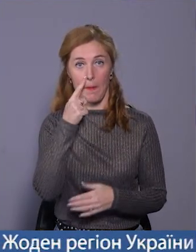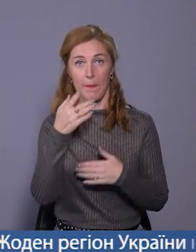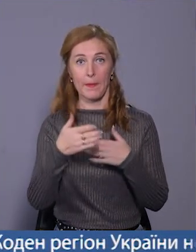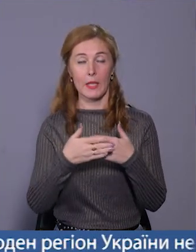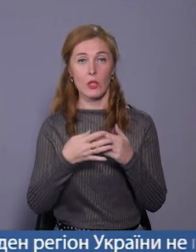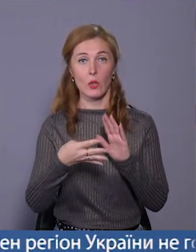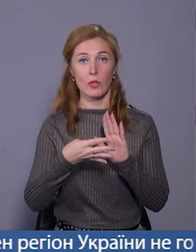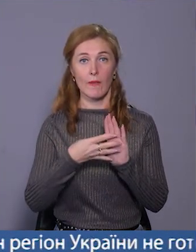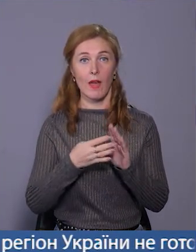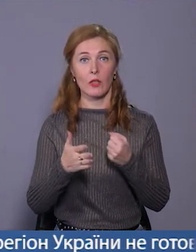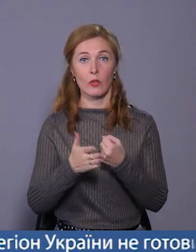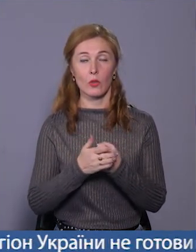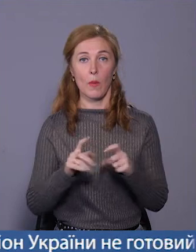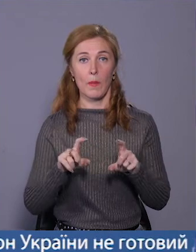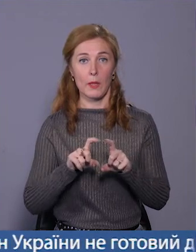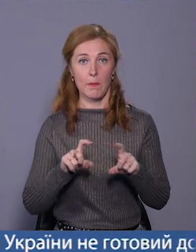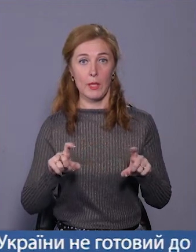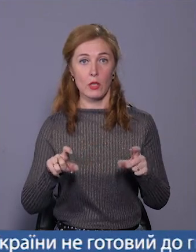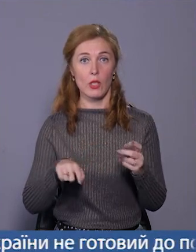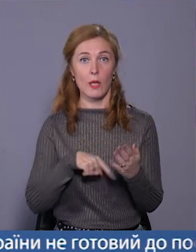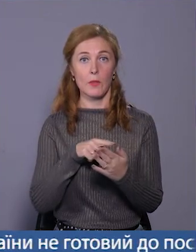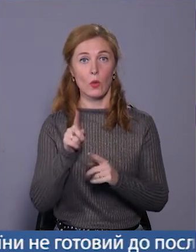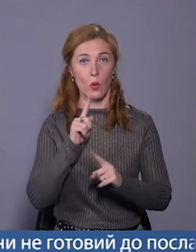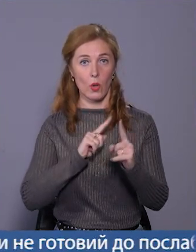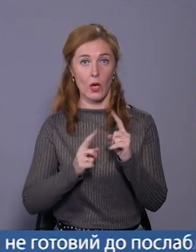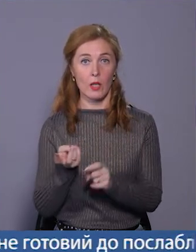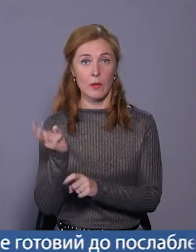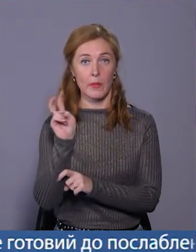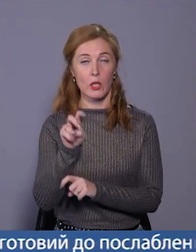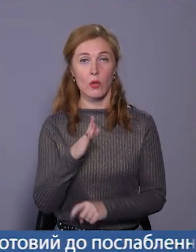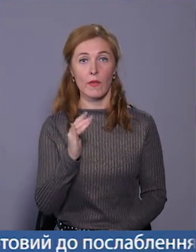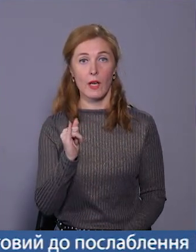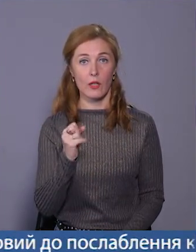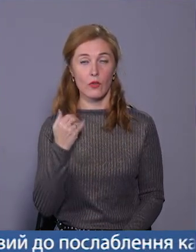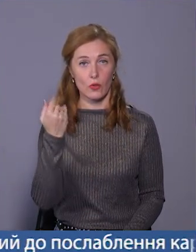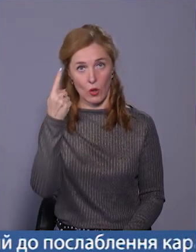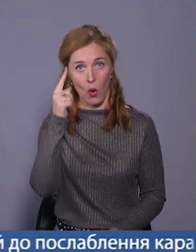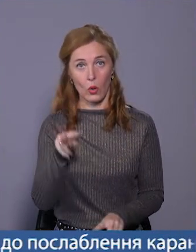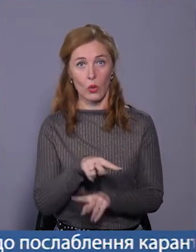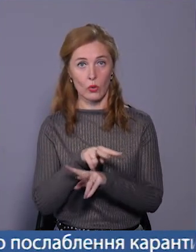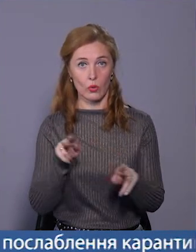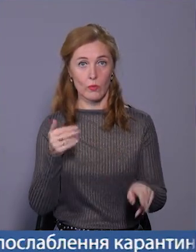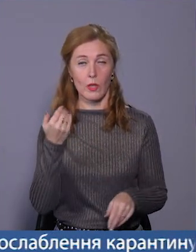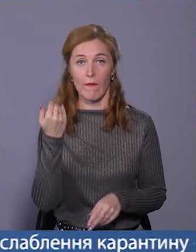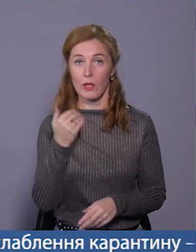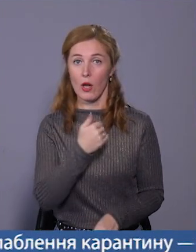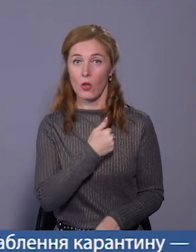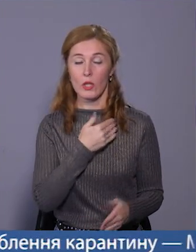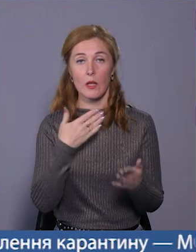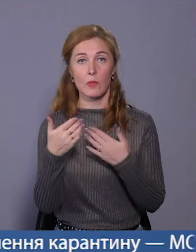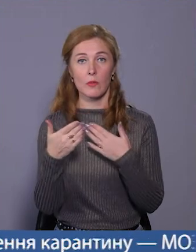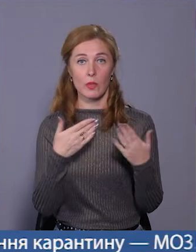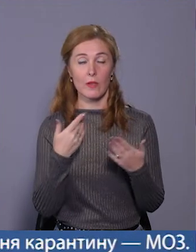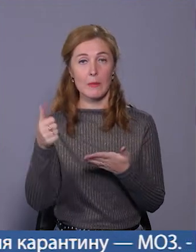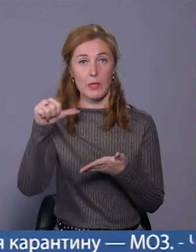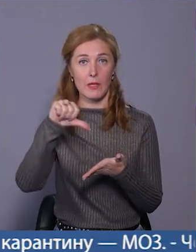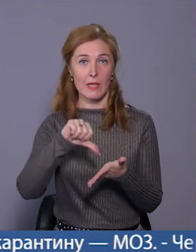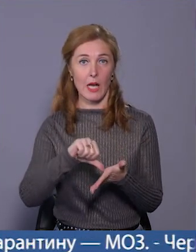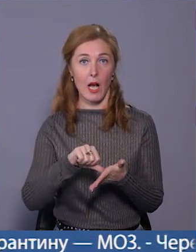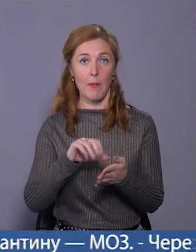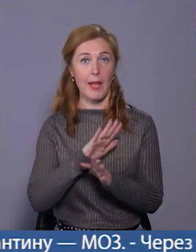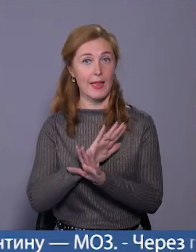години до приміщення міської ради прийшов підприємець Віктор Вікарчук та його однодумці. Вони хотіли поспілкуватися з